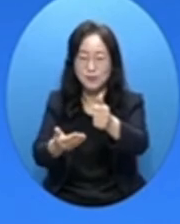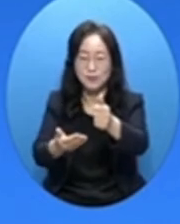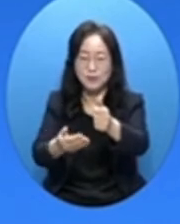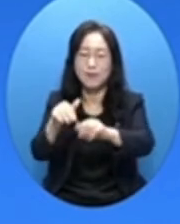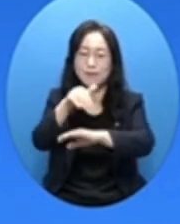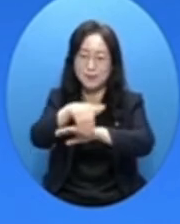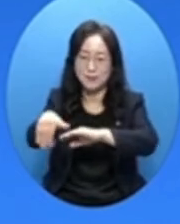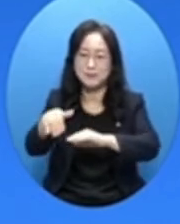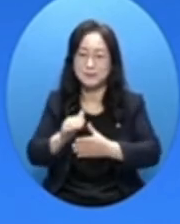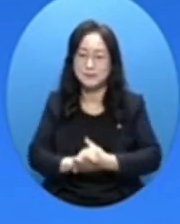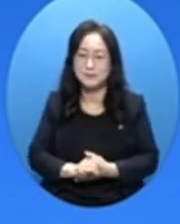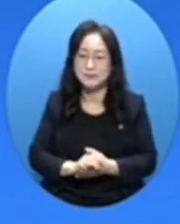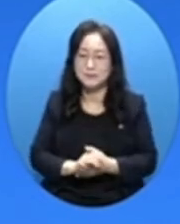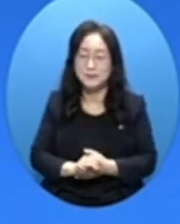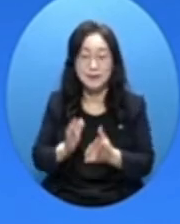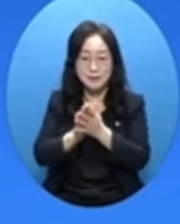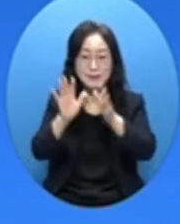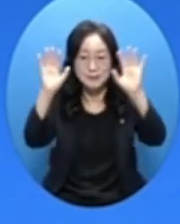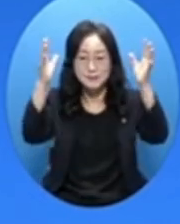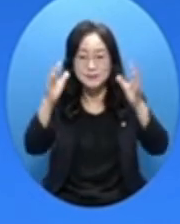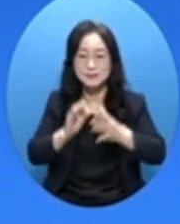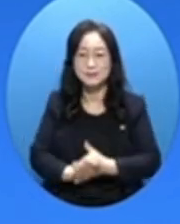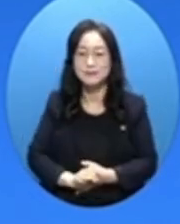합니다. 할렐루야!